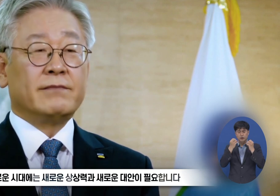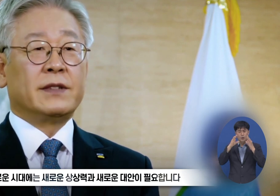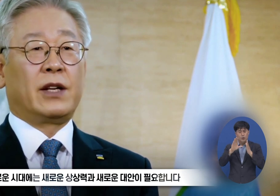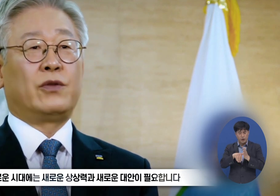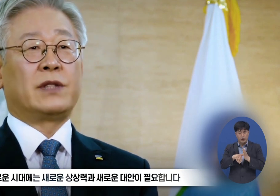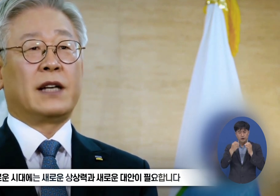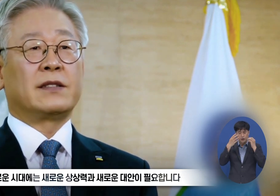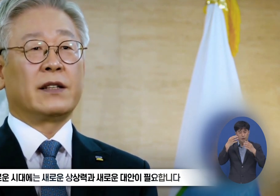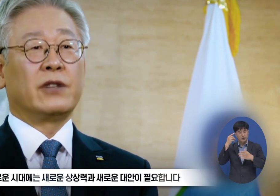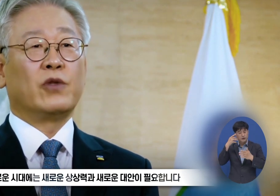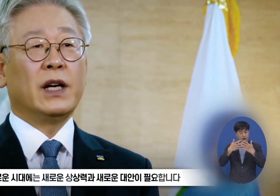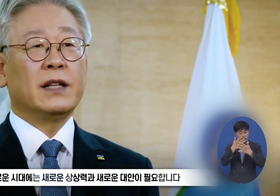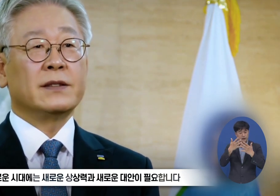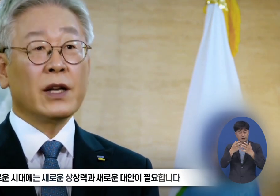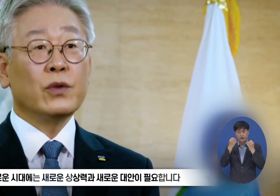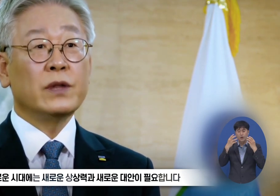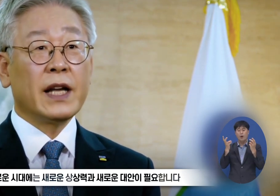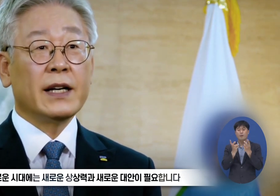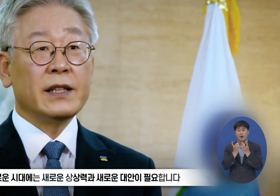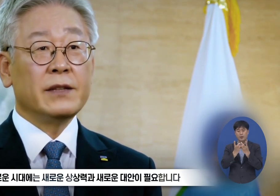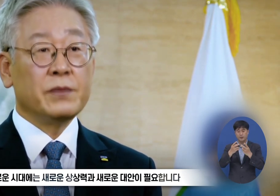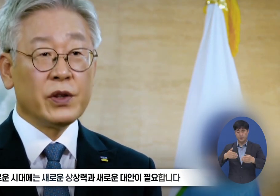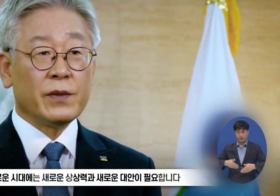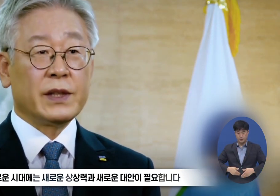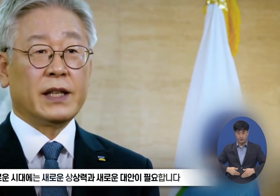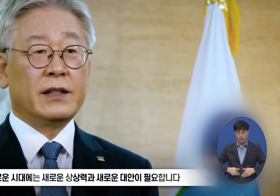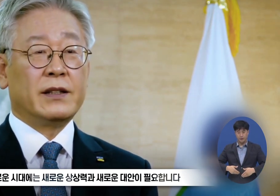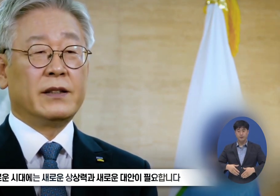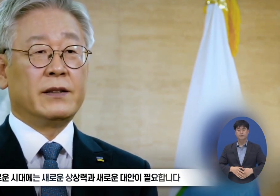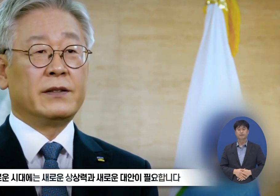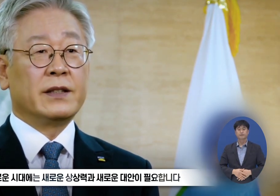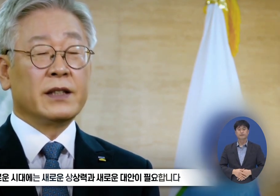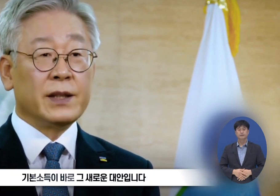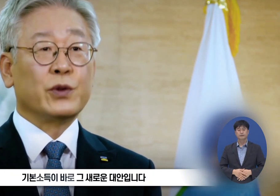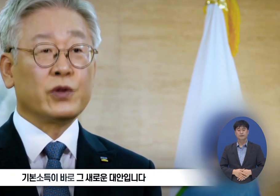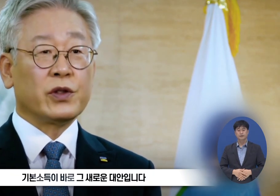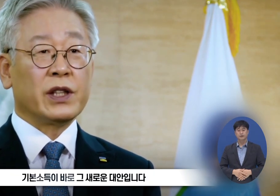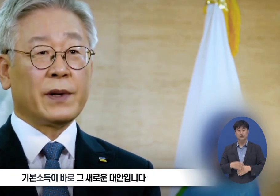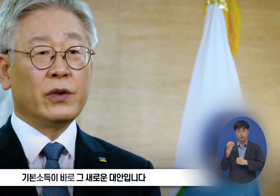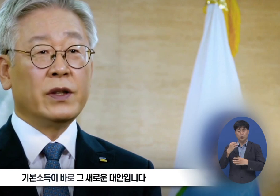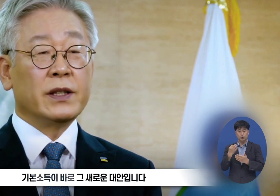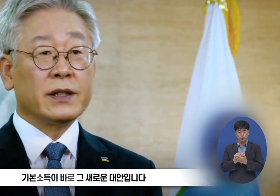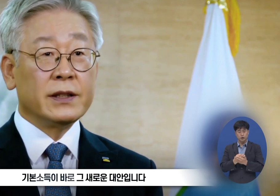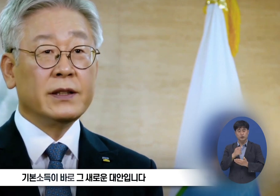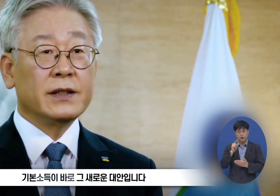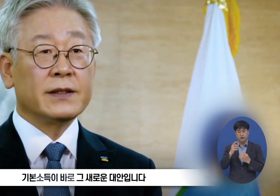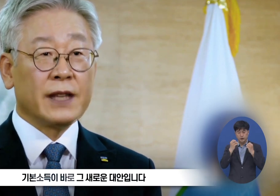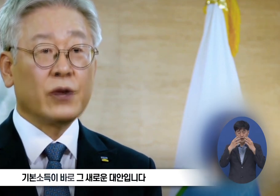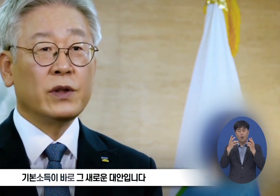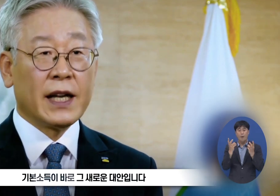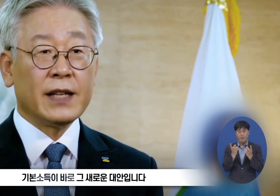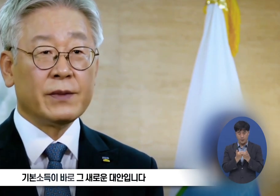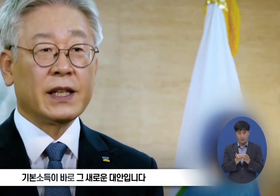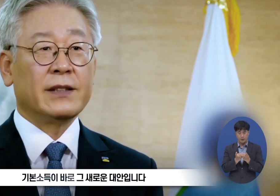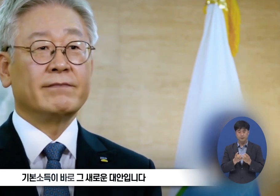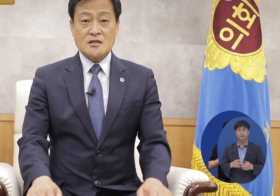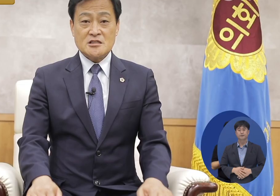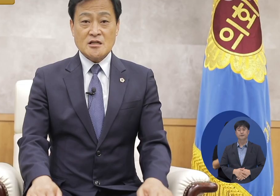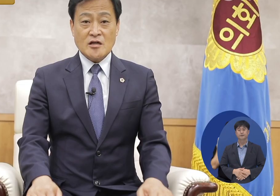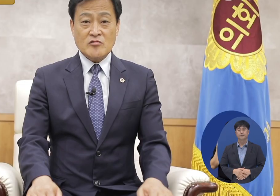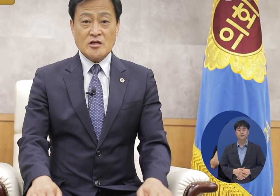시대에는 새로운 상상력과 새로운 대안이 필요합니다. 기본소득이 바로 그 새로운